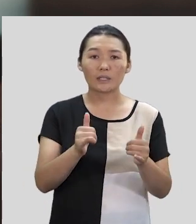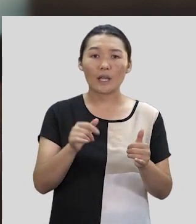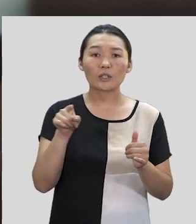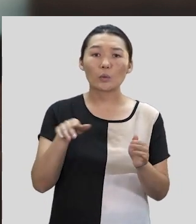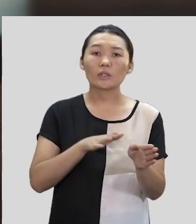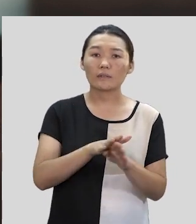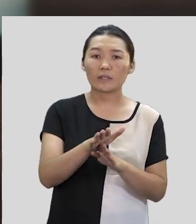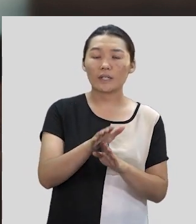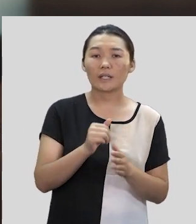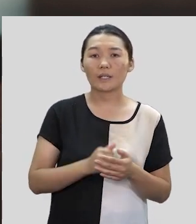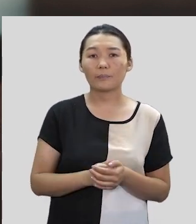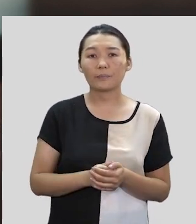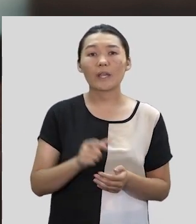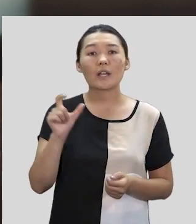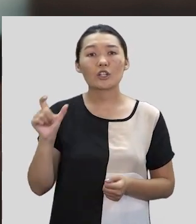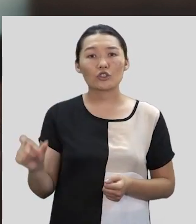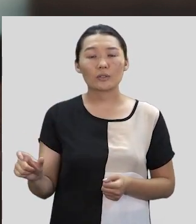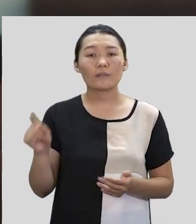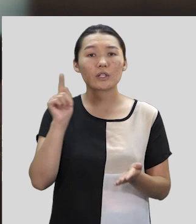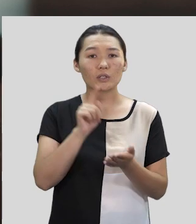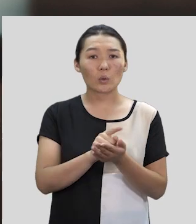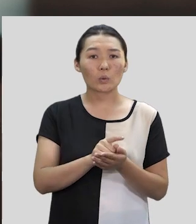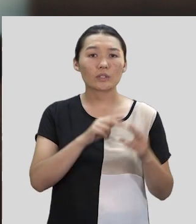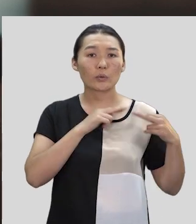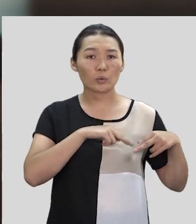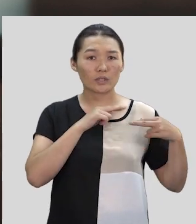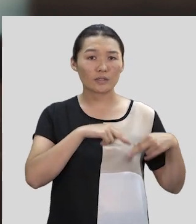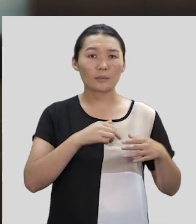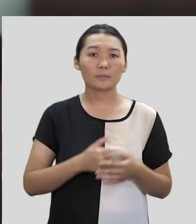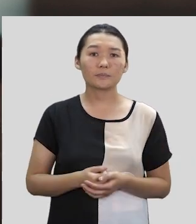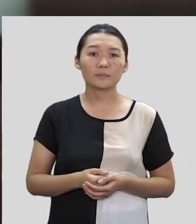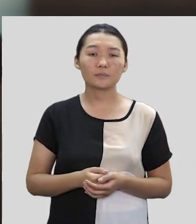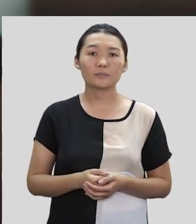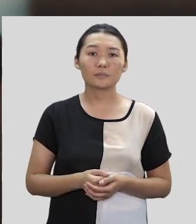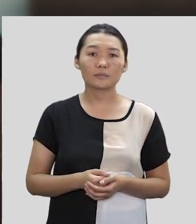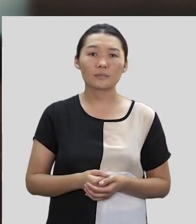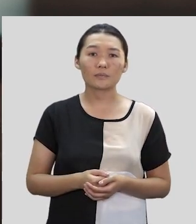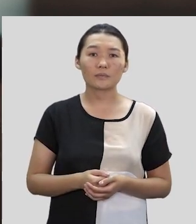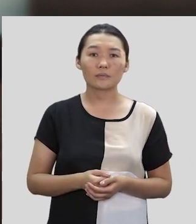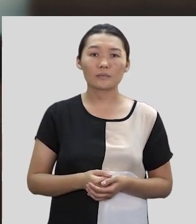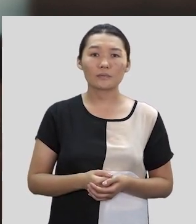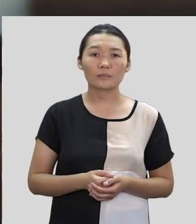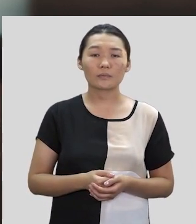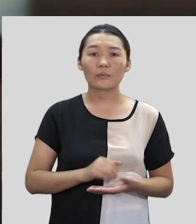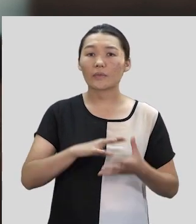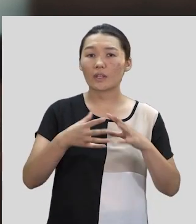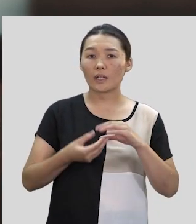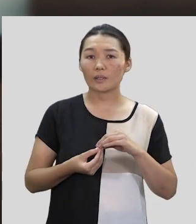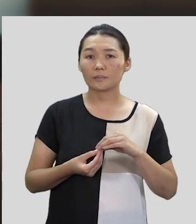удовлетворения человек должен трудиться и так